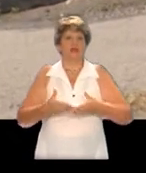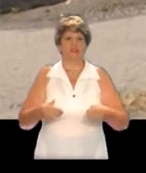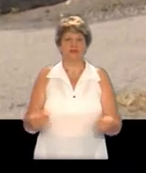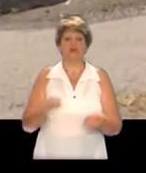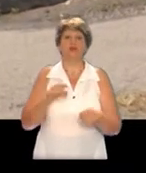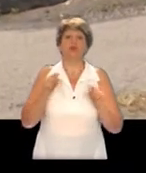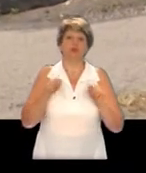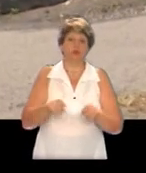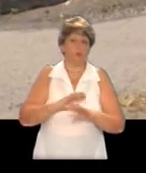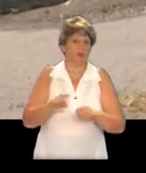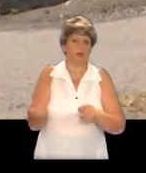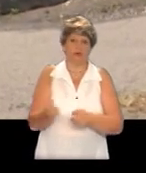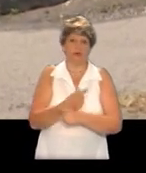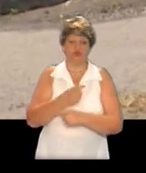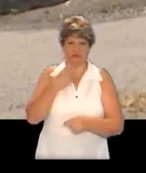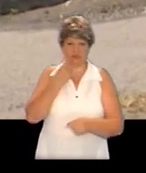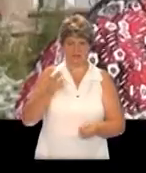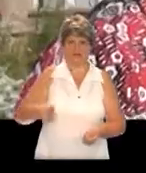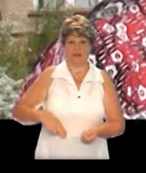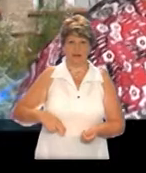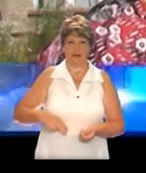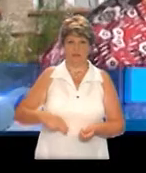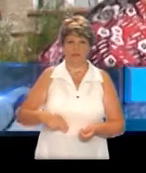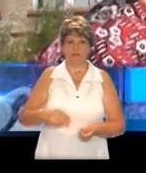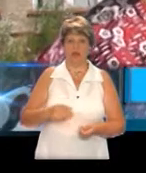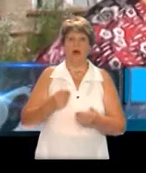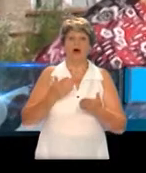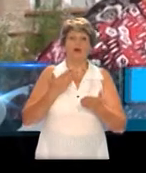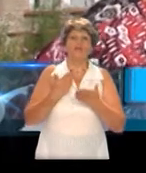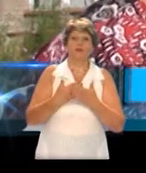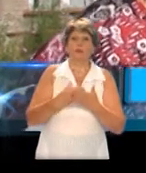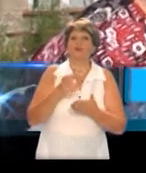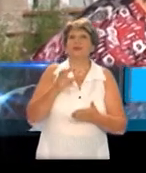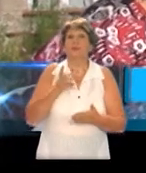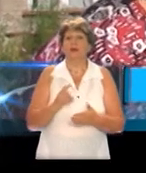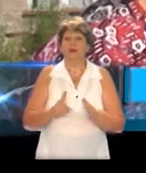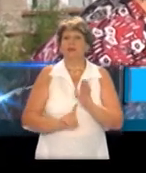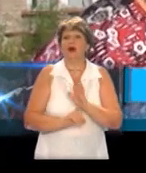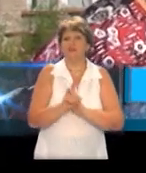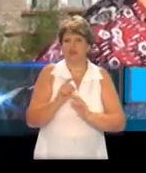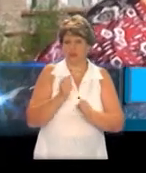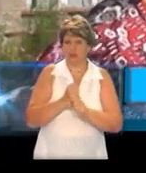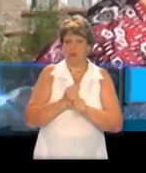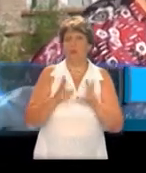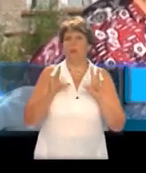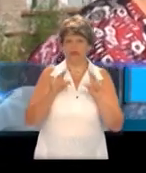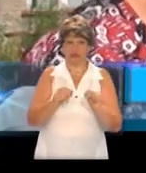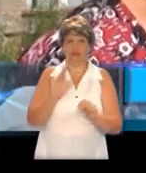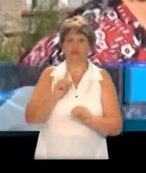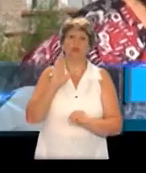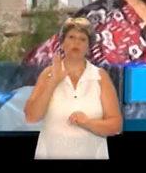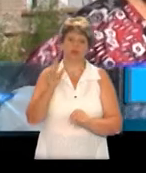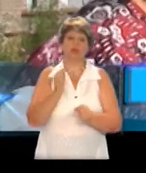тут не склалося, як гадалося, розповідає директор школи. Віртуально вони розпочали цю роботу, обіцяли, що будуть